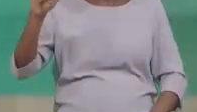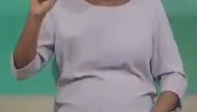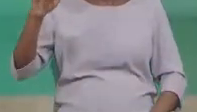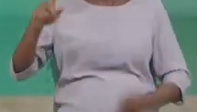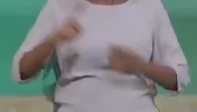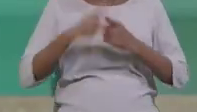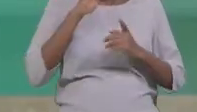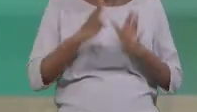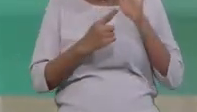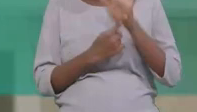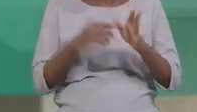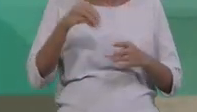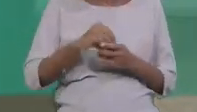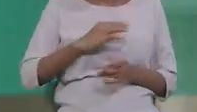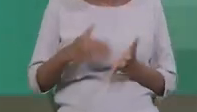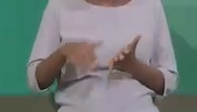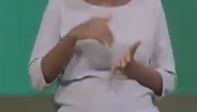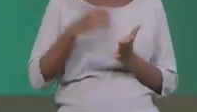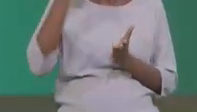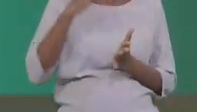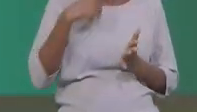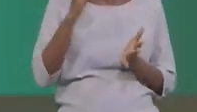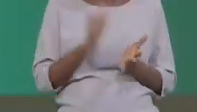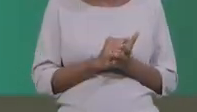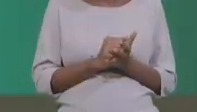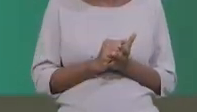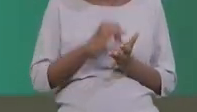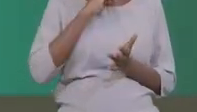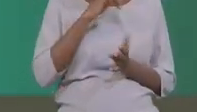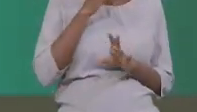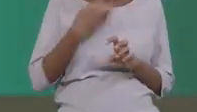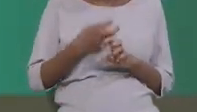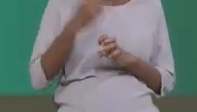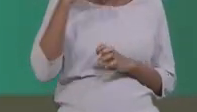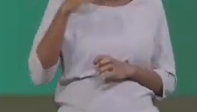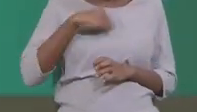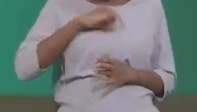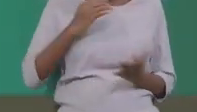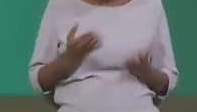d'Ézéchiel manifester dans nos vies la vérité de l'entière sanctification.